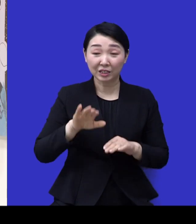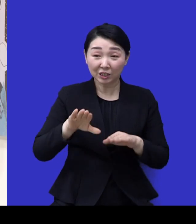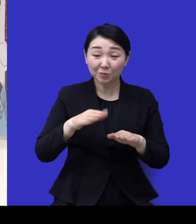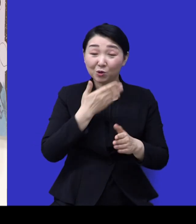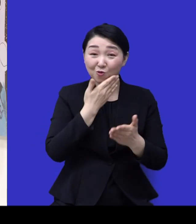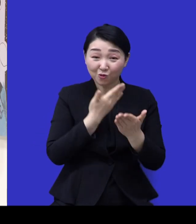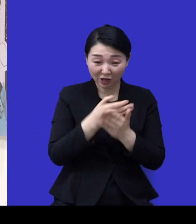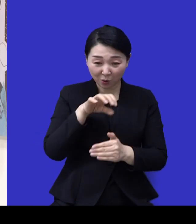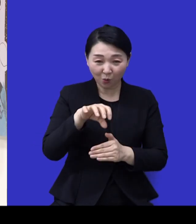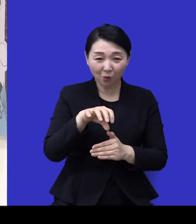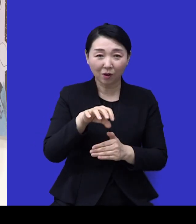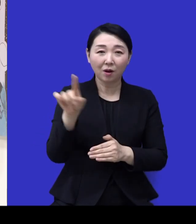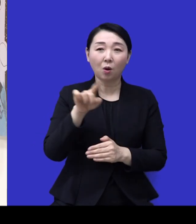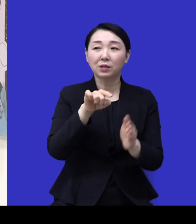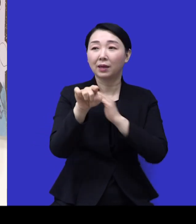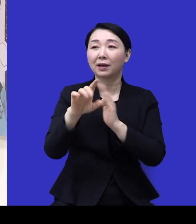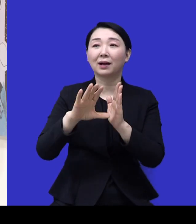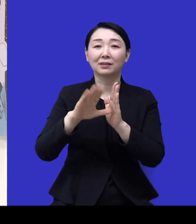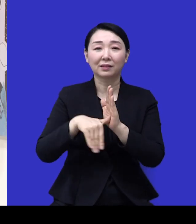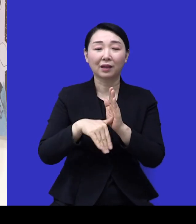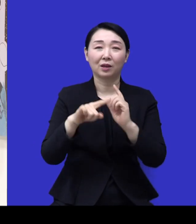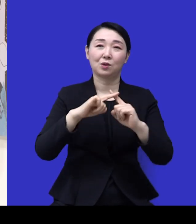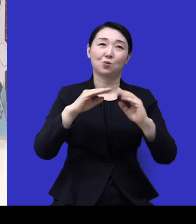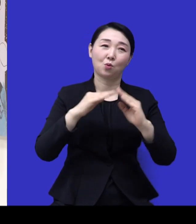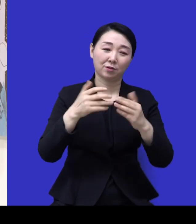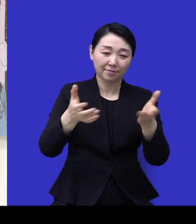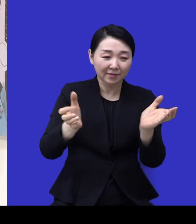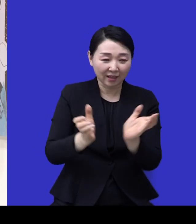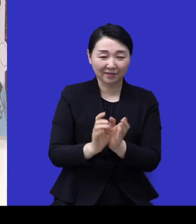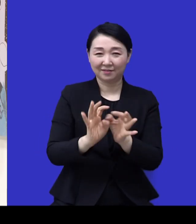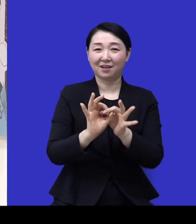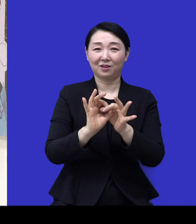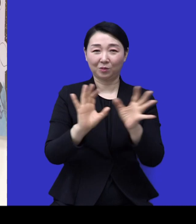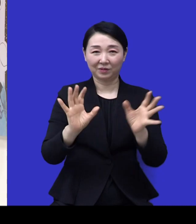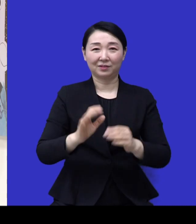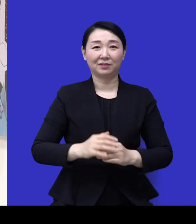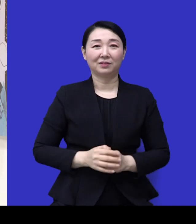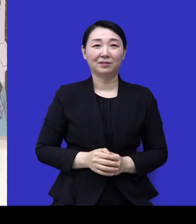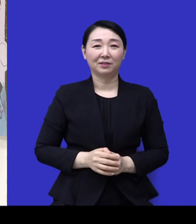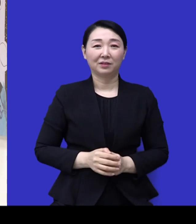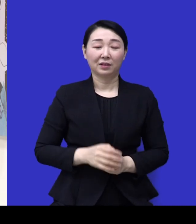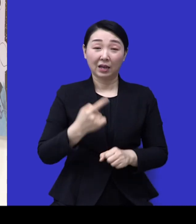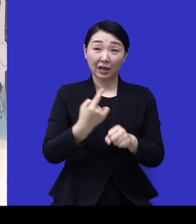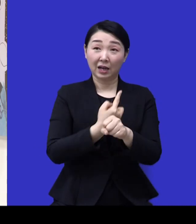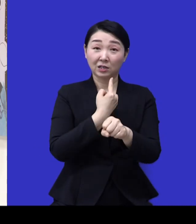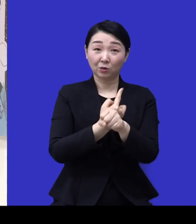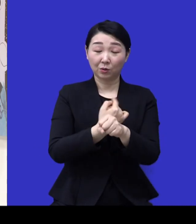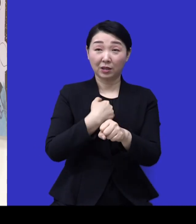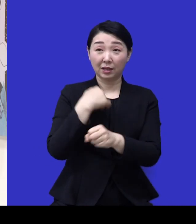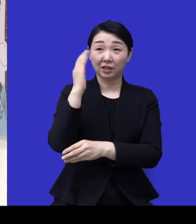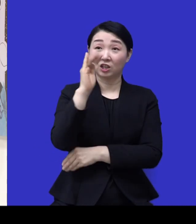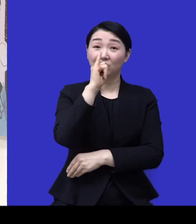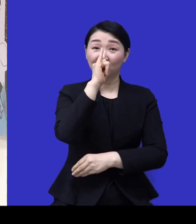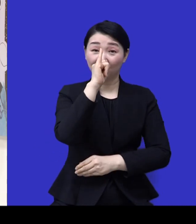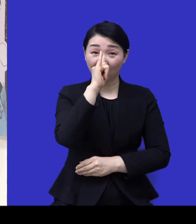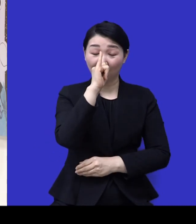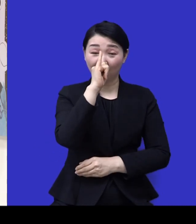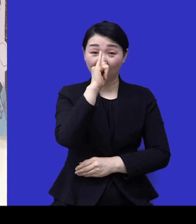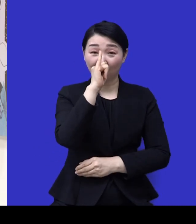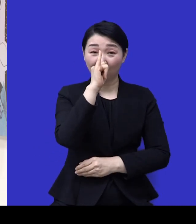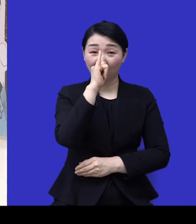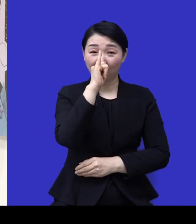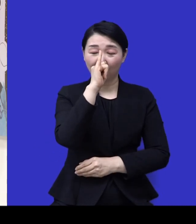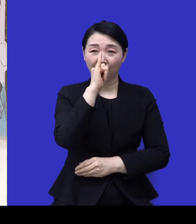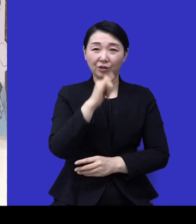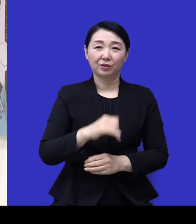근데 어디나 갔을 때 이렇게 뭐 교회든 단체든 이렇게 나왔을 때 1시간 정도 저한테 시간이 있으면 저는